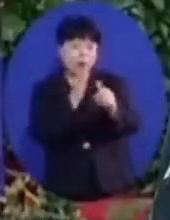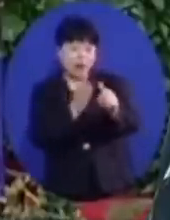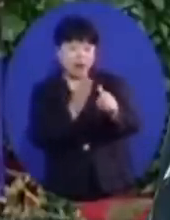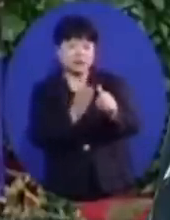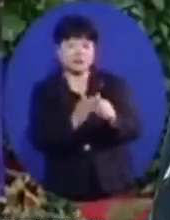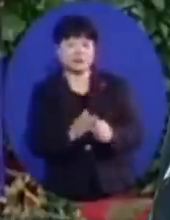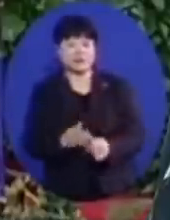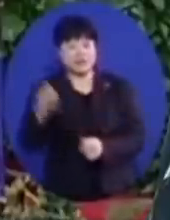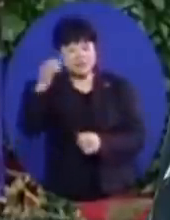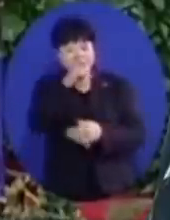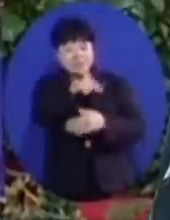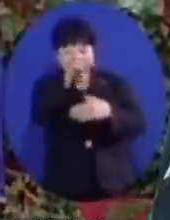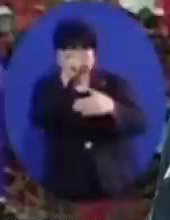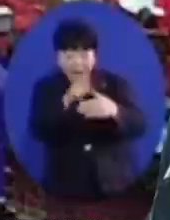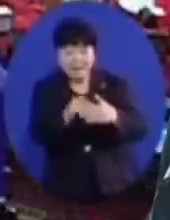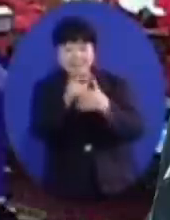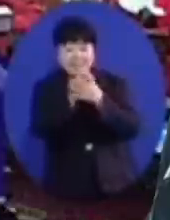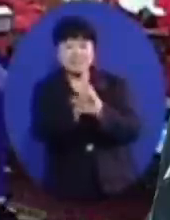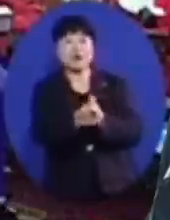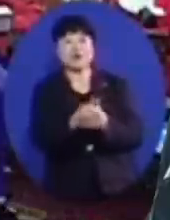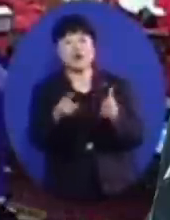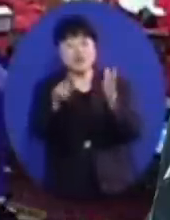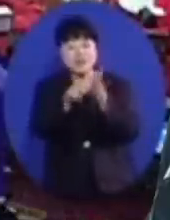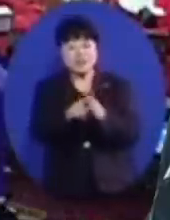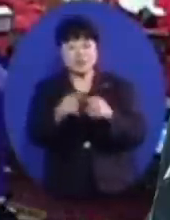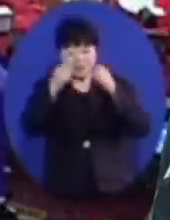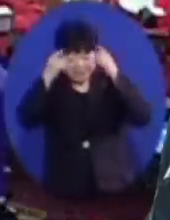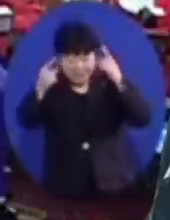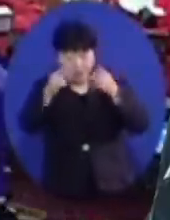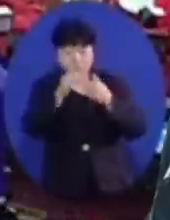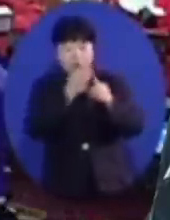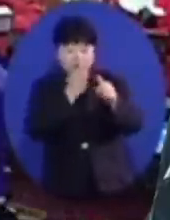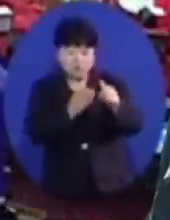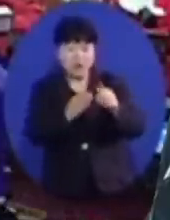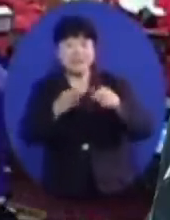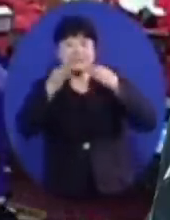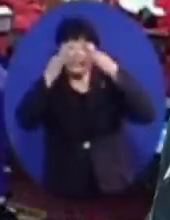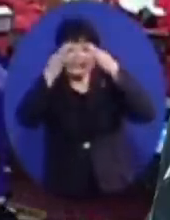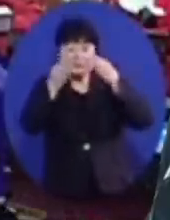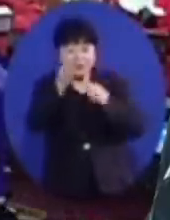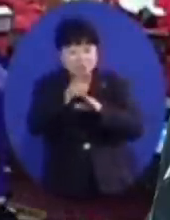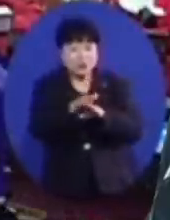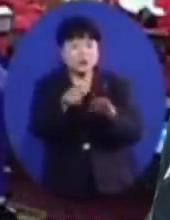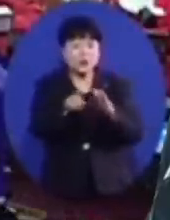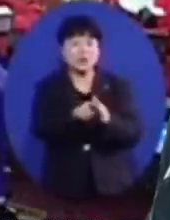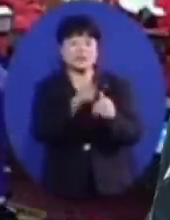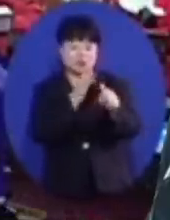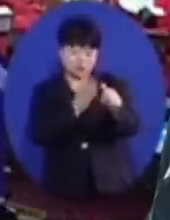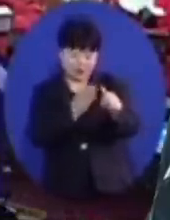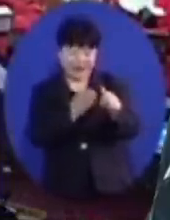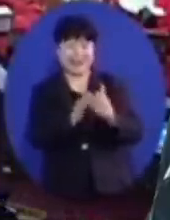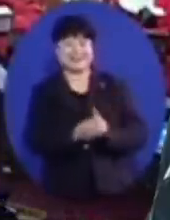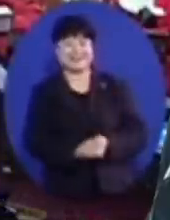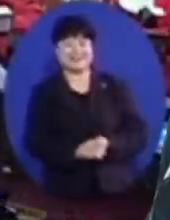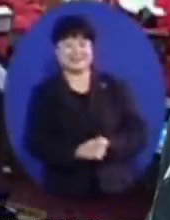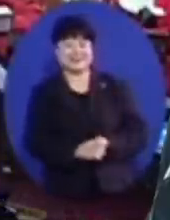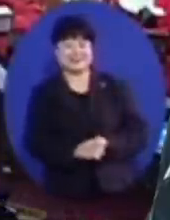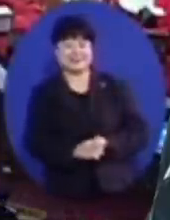간구로 하되 항상 성령 안에서 기도하고이를 위하여 깨어 구하기를 항상 힘쓰며 여러 성도를 위하여 구하라